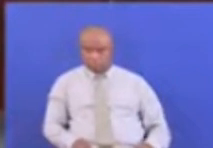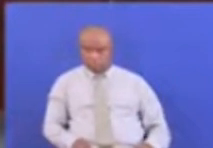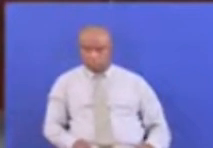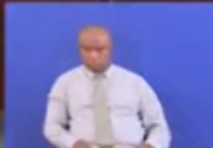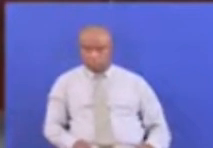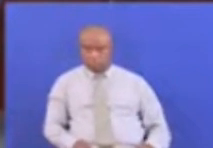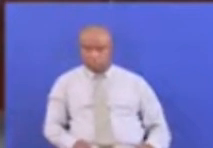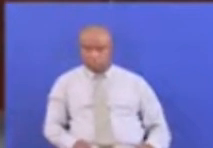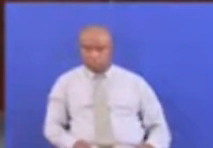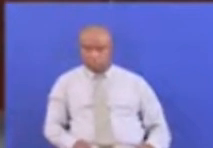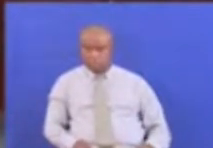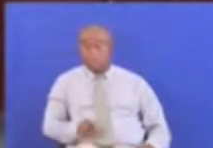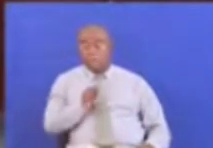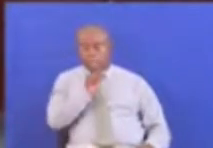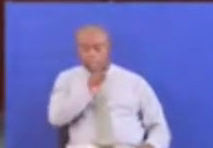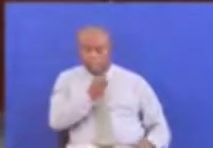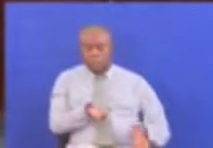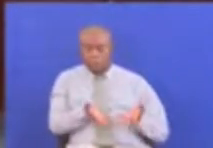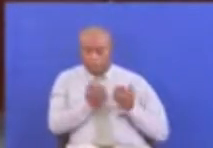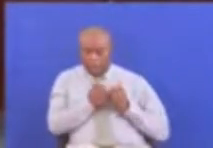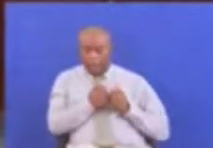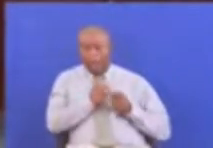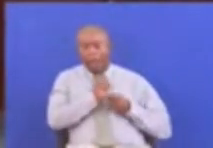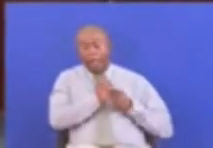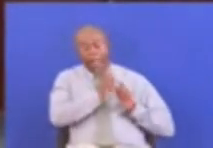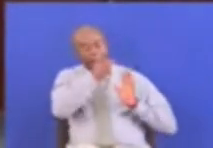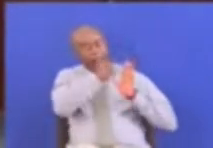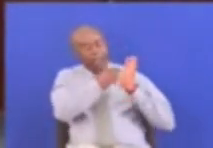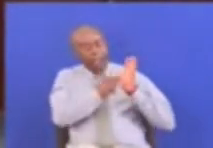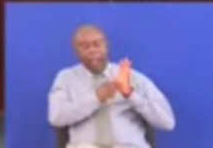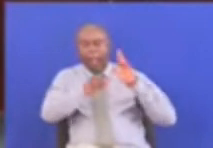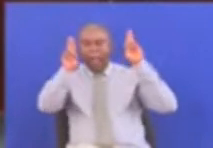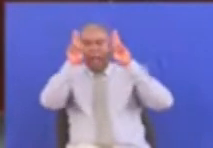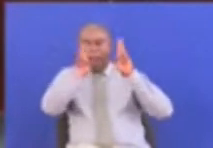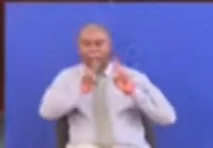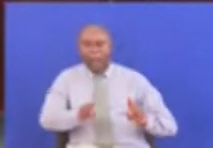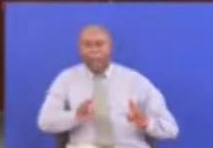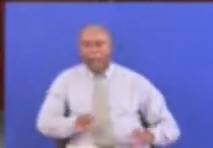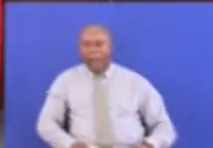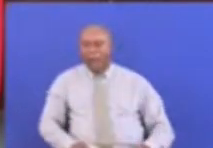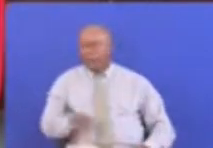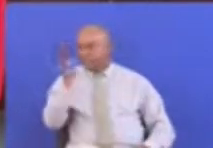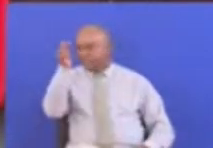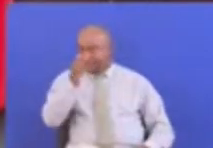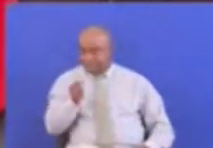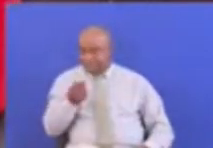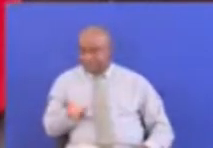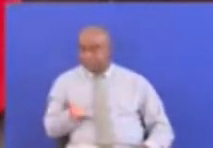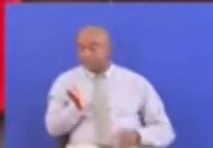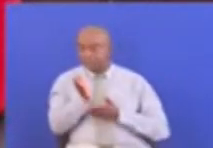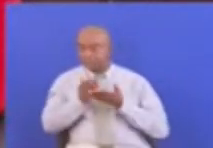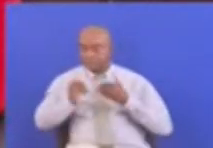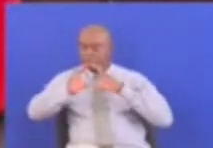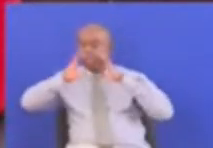na obligations za kimataifa. Tunajua nchi yetu ni sehemu ya dunia,